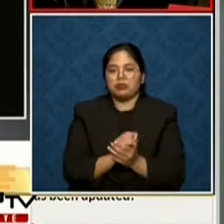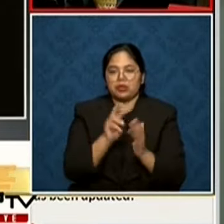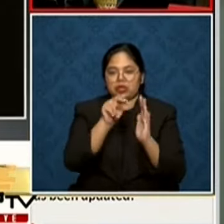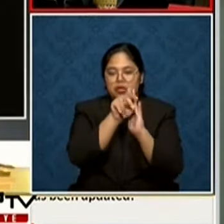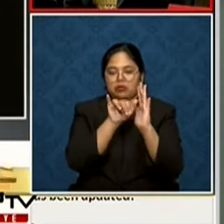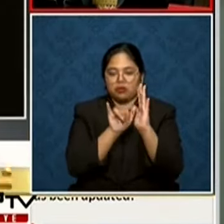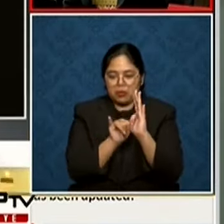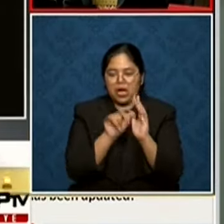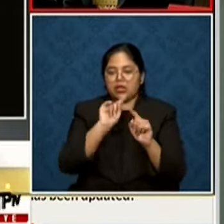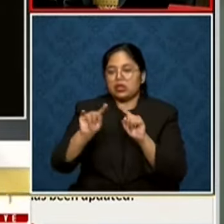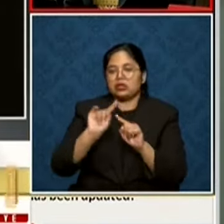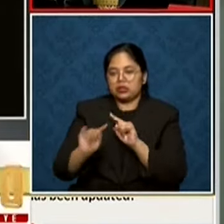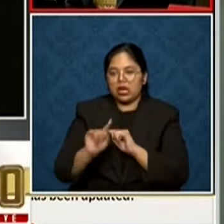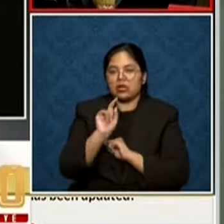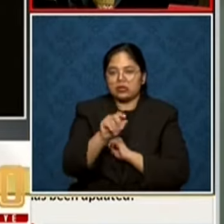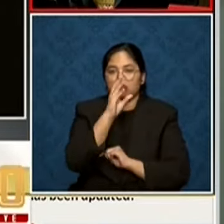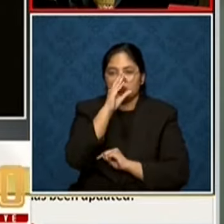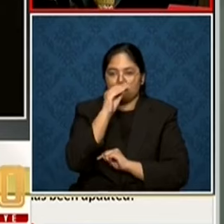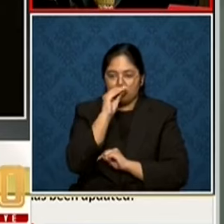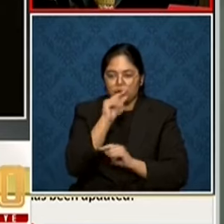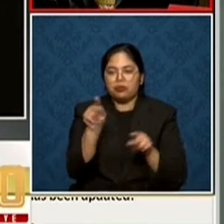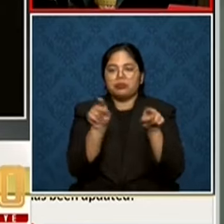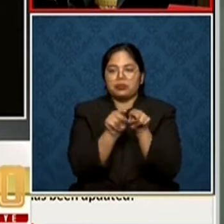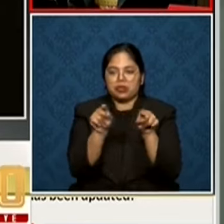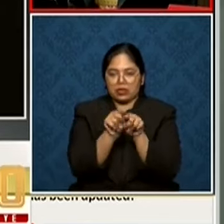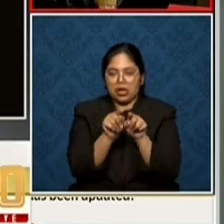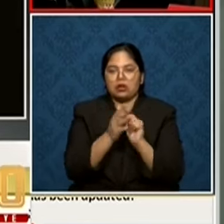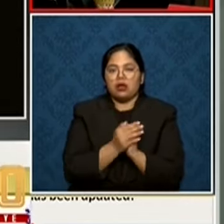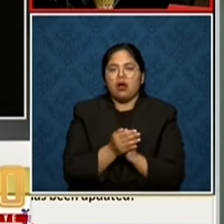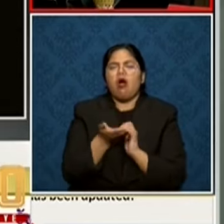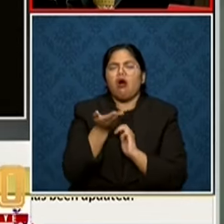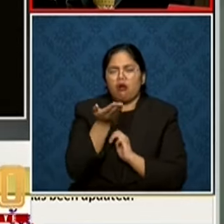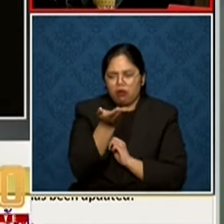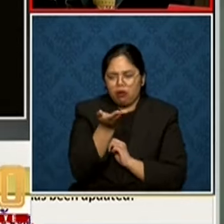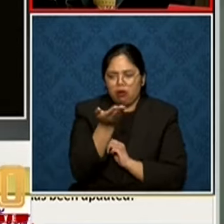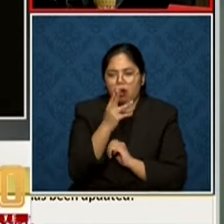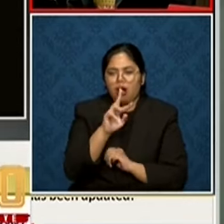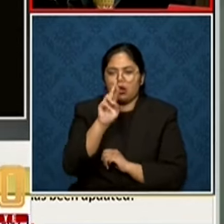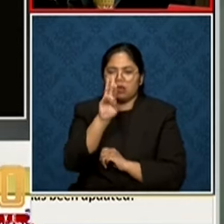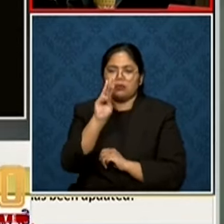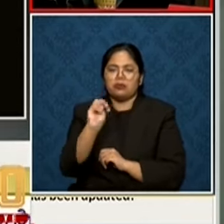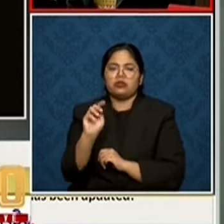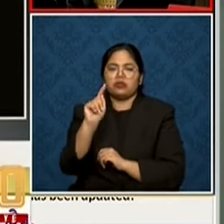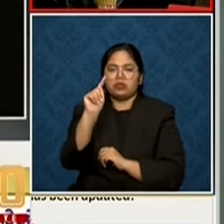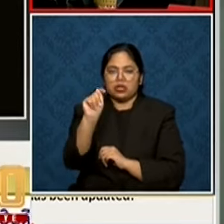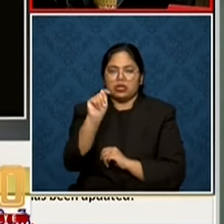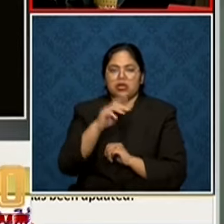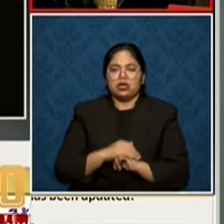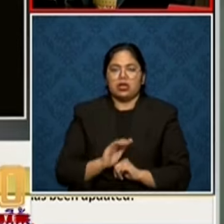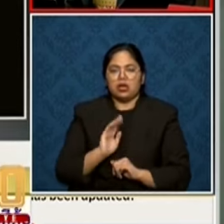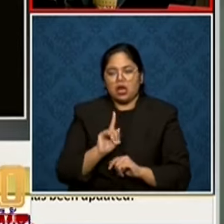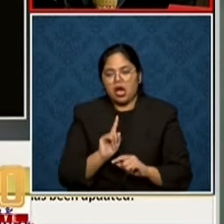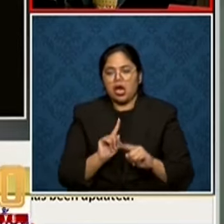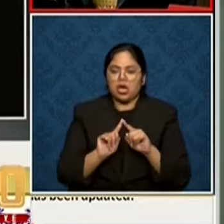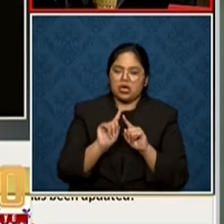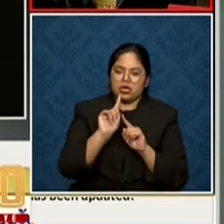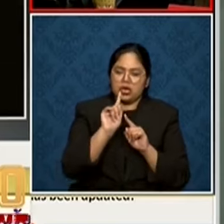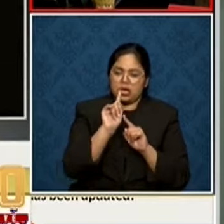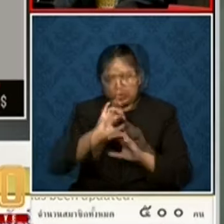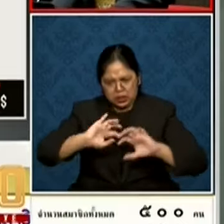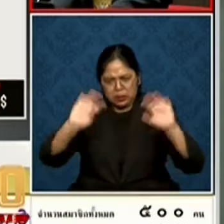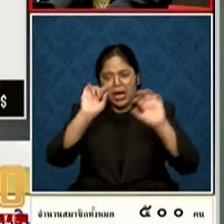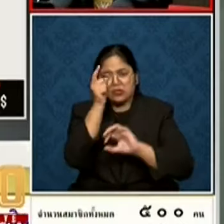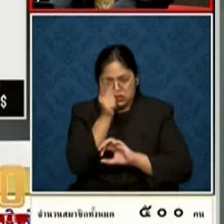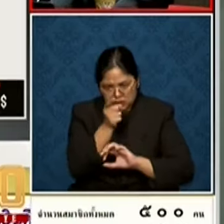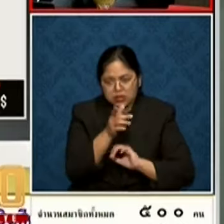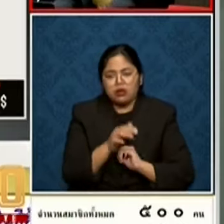นเกินไปจนทำให้สาระสำคัญนะครับในการที่จะทำหน้าที่ของรัฐมนตรีหลายๆท่านนั้นก็ดูเบา